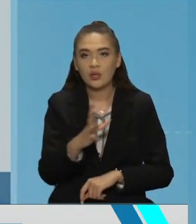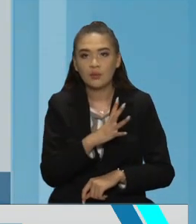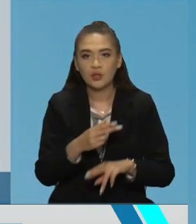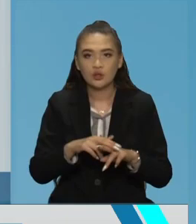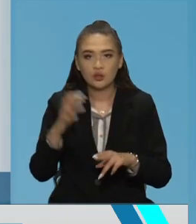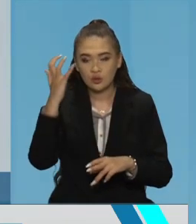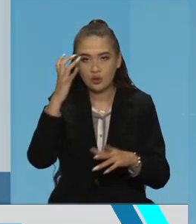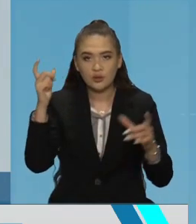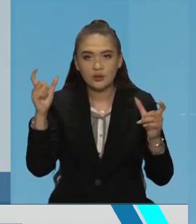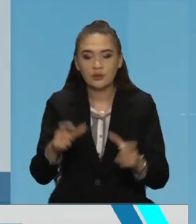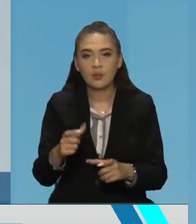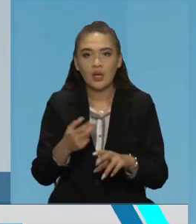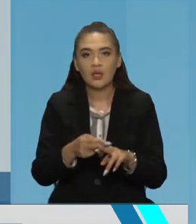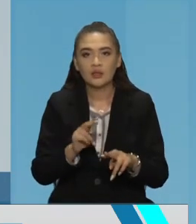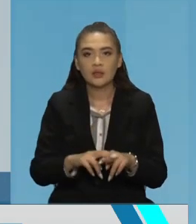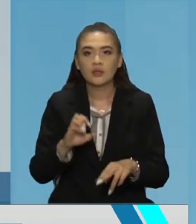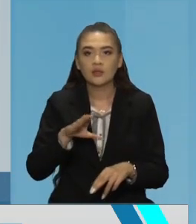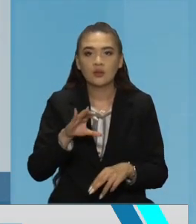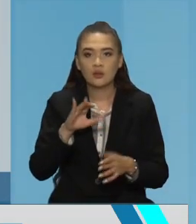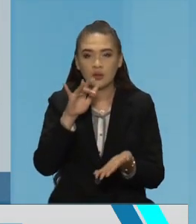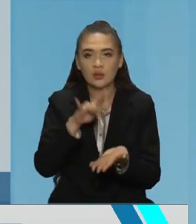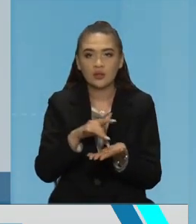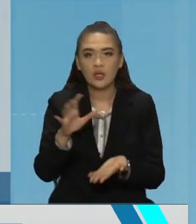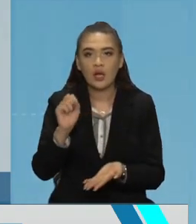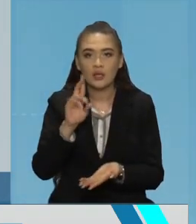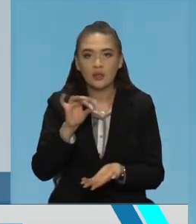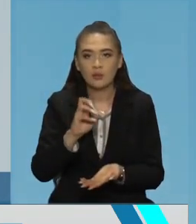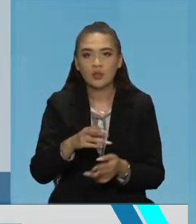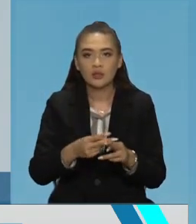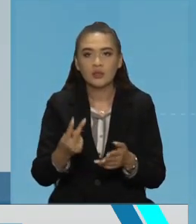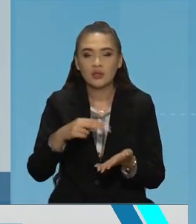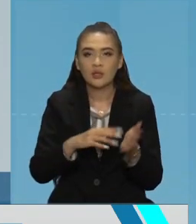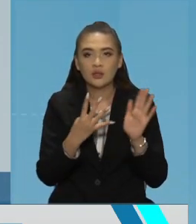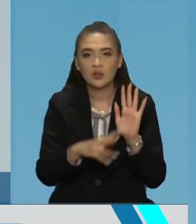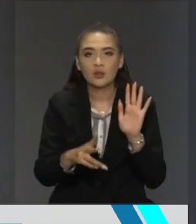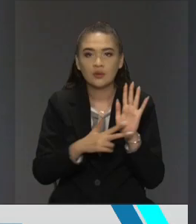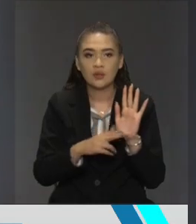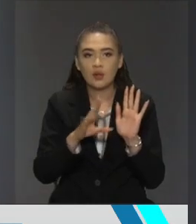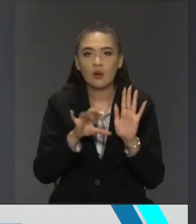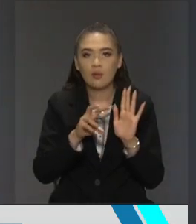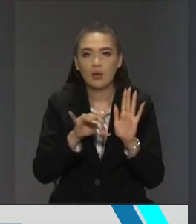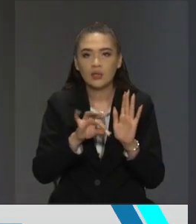черный список. Накануне столичный акимат опубликовал его. Он состоит из 48 компаний.